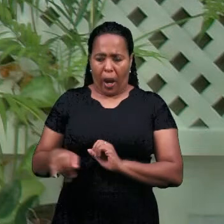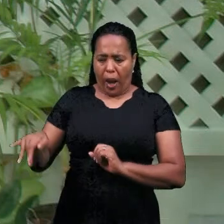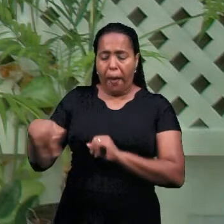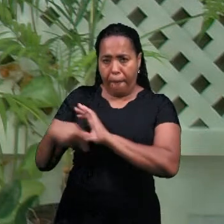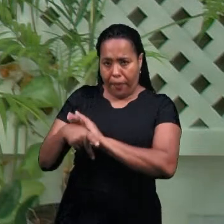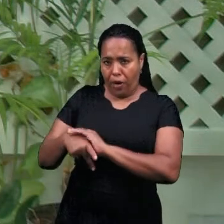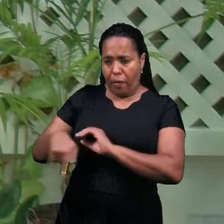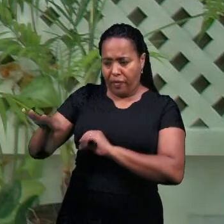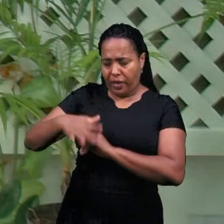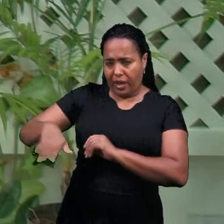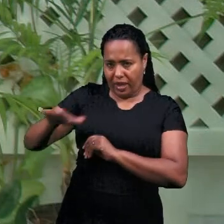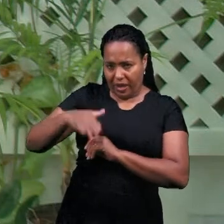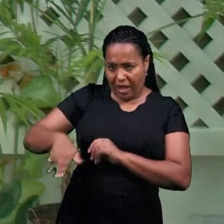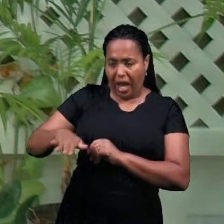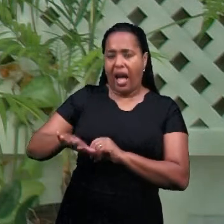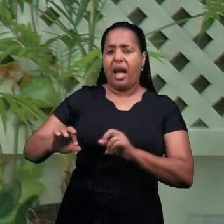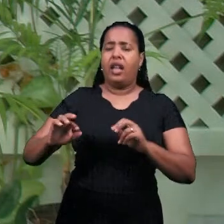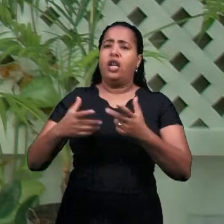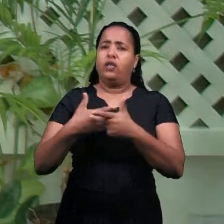faisais.